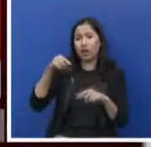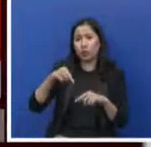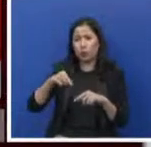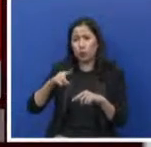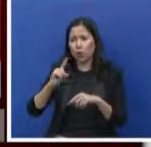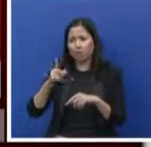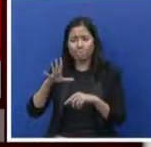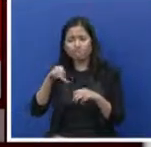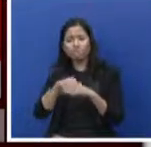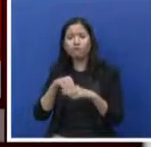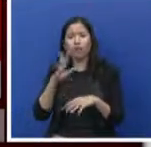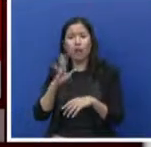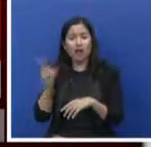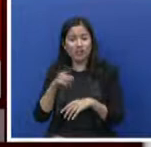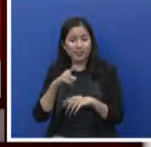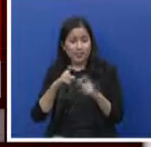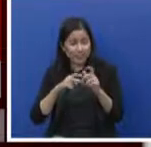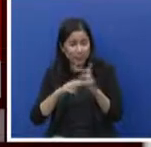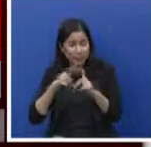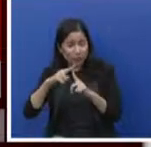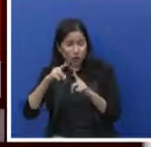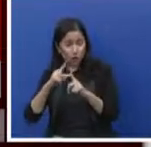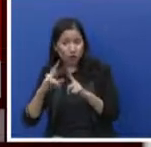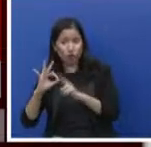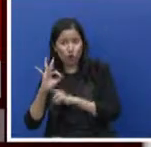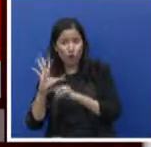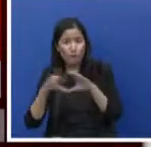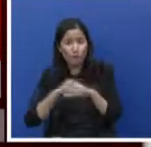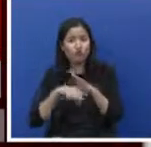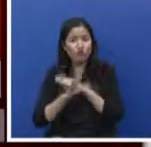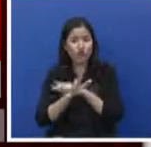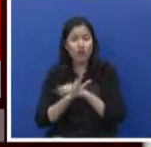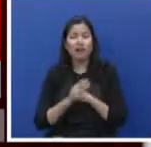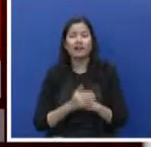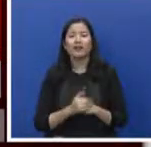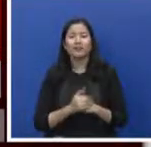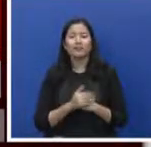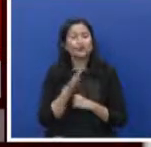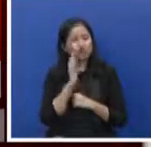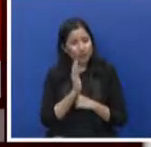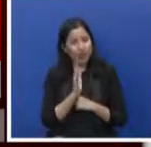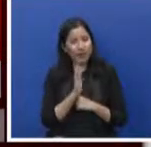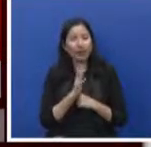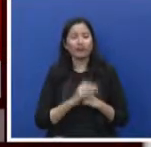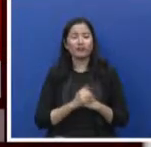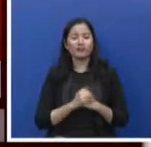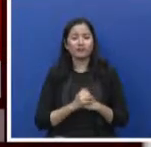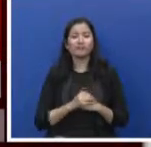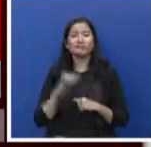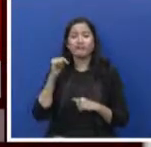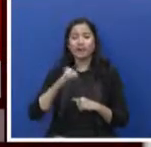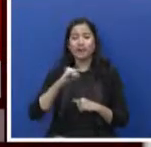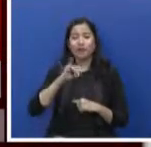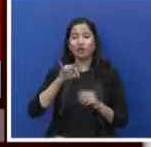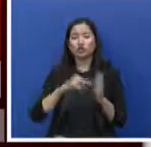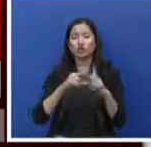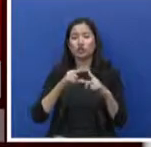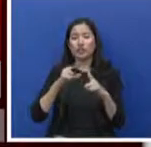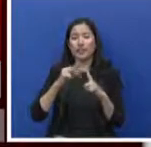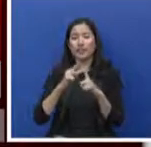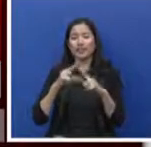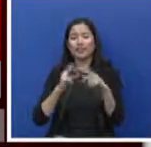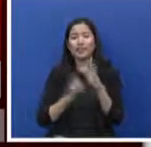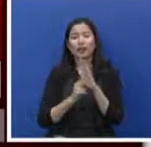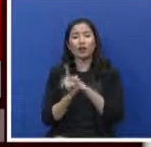sini. Kita coba lagi, Mbak Sinto sudah bergabung ya Mbak? Oke, Mbak Sinto sudah, Mbak. Dan Bung Jonathan. Nah, kita akan ke Bung Jonathan